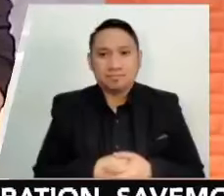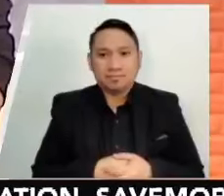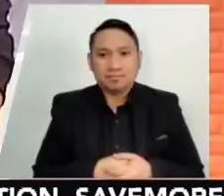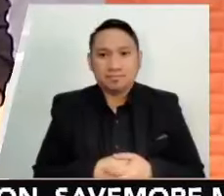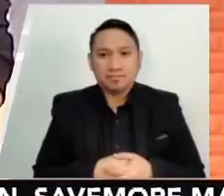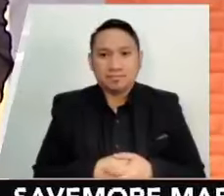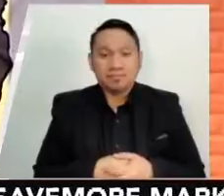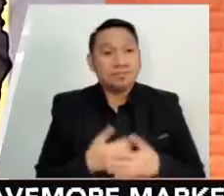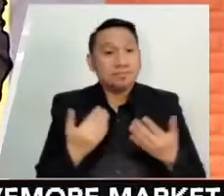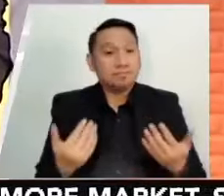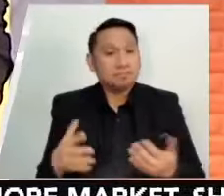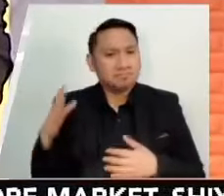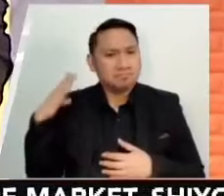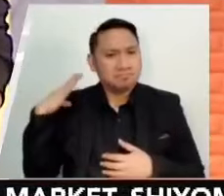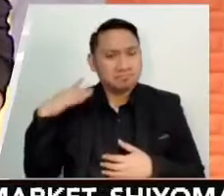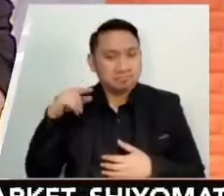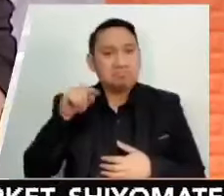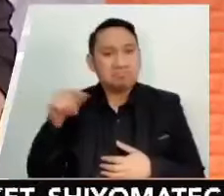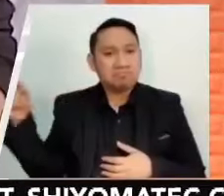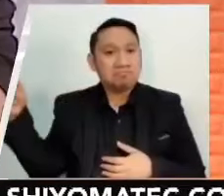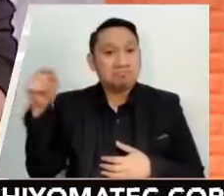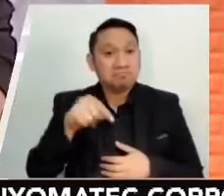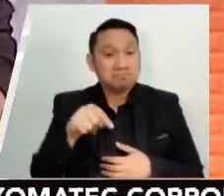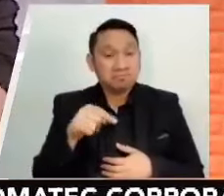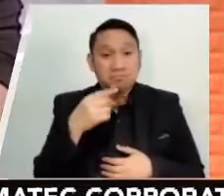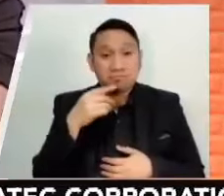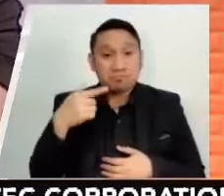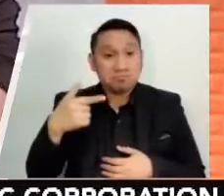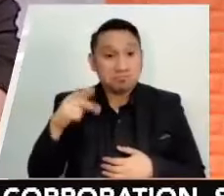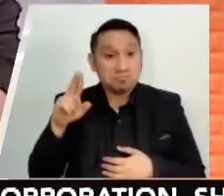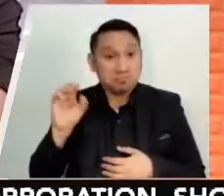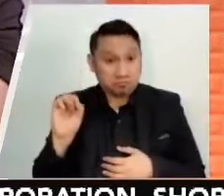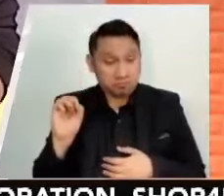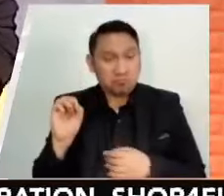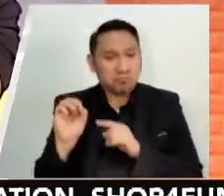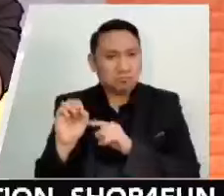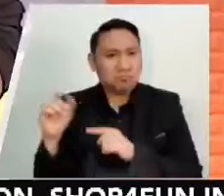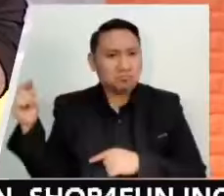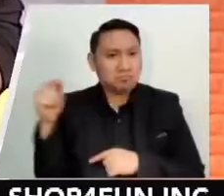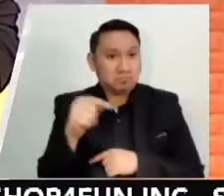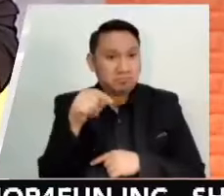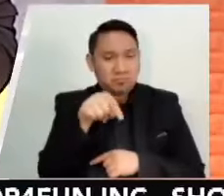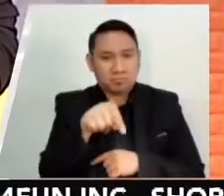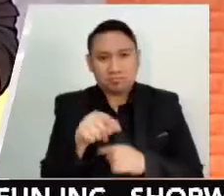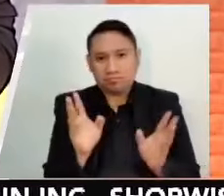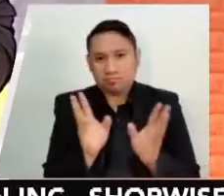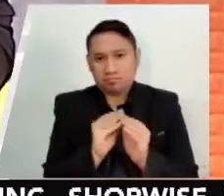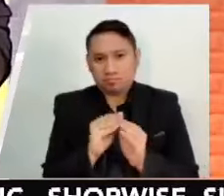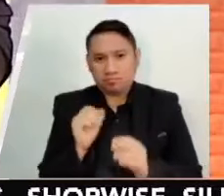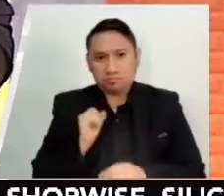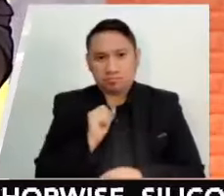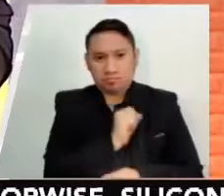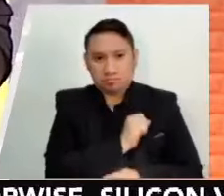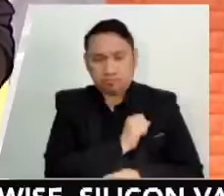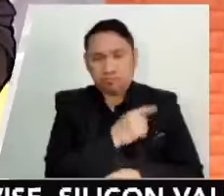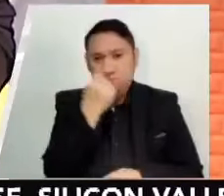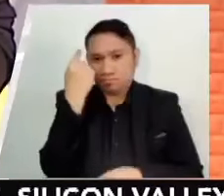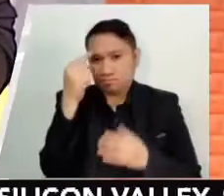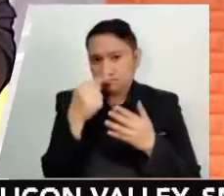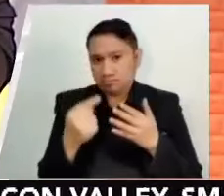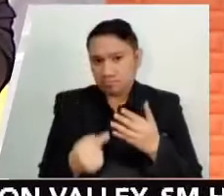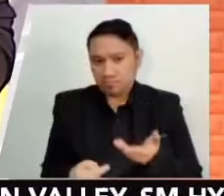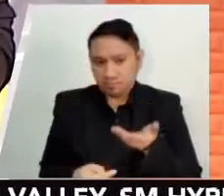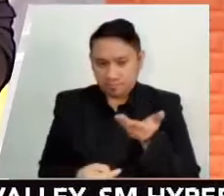Inaabangan ang muling pagharap ni dating Bambantarlac Mayor Alice Guo sa pagdinig ng Senado mamaya. Para sa detalye, may unang balita live